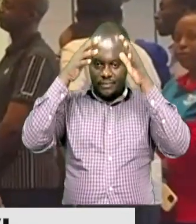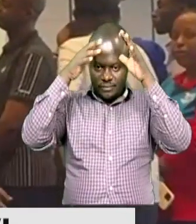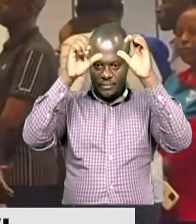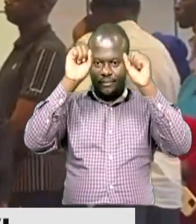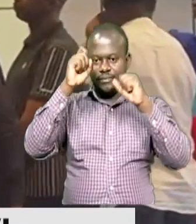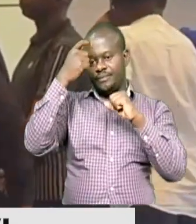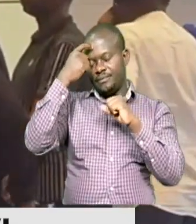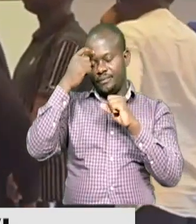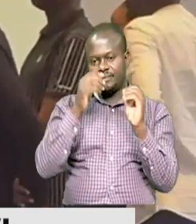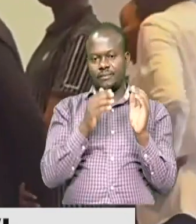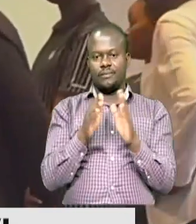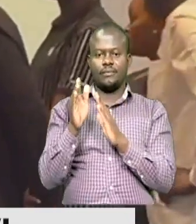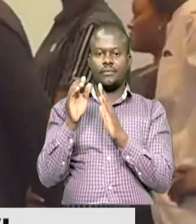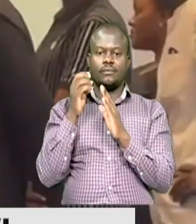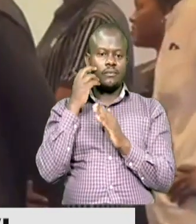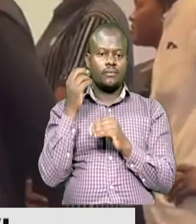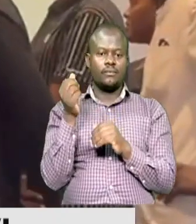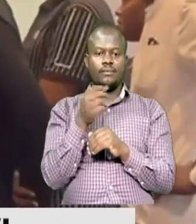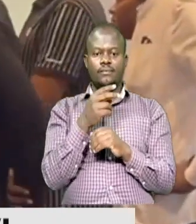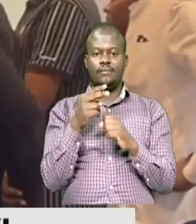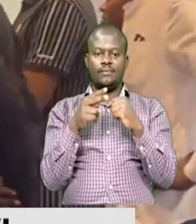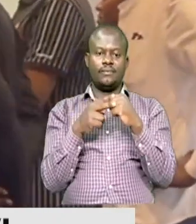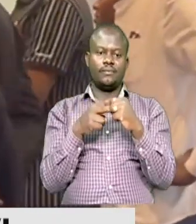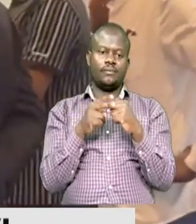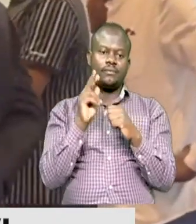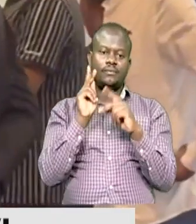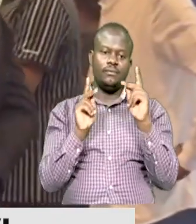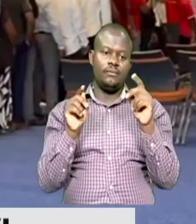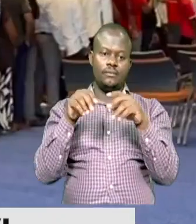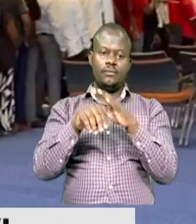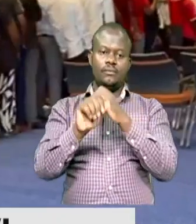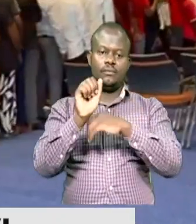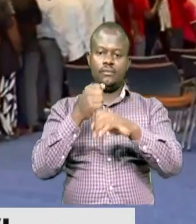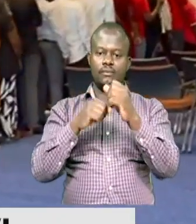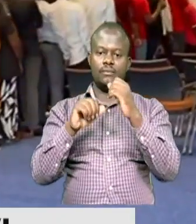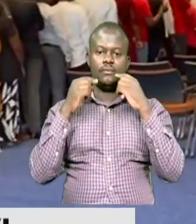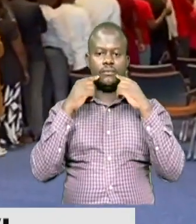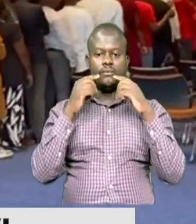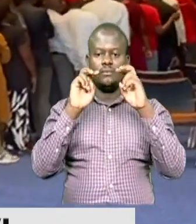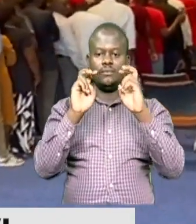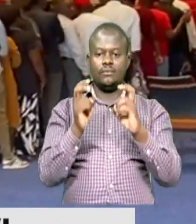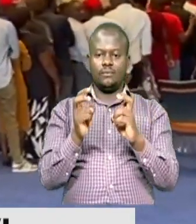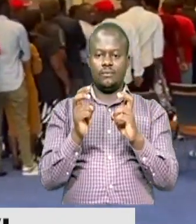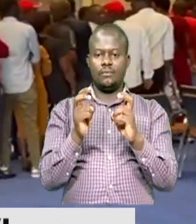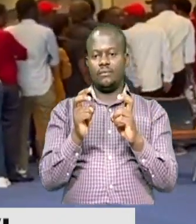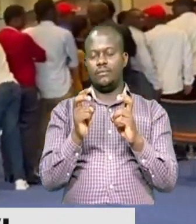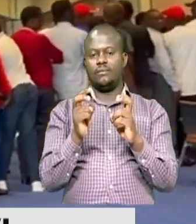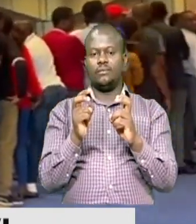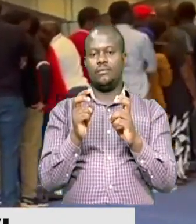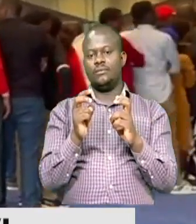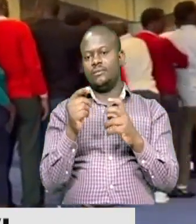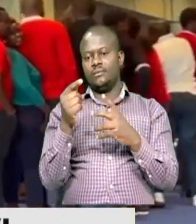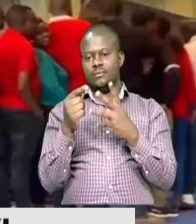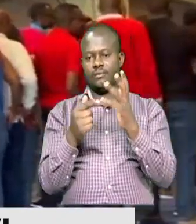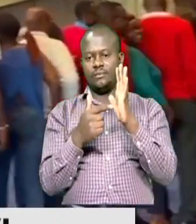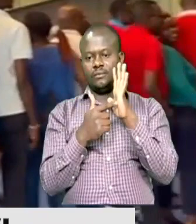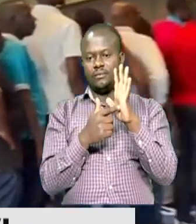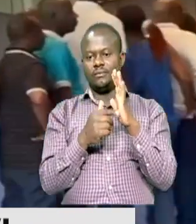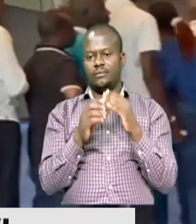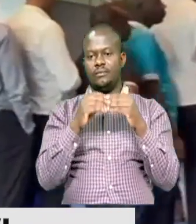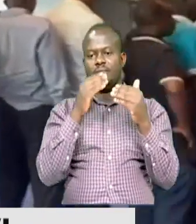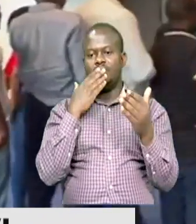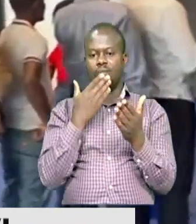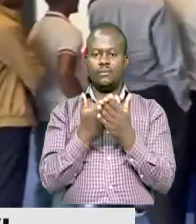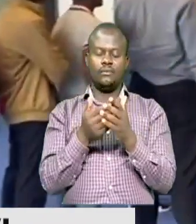Repubulika ateganyijwe mu kwezi kwa karindwi. Abitabiriye iki gikorwa rero bavuga ko ibi bigaragaza imiyoborere